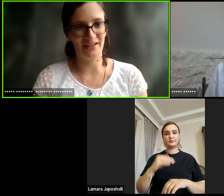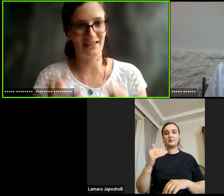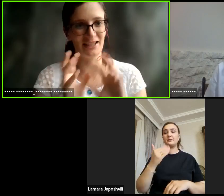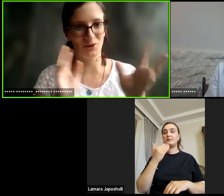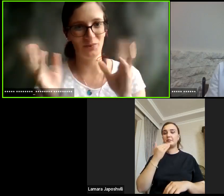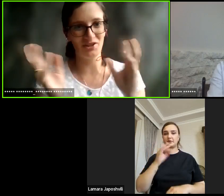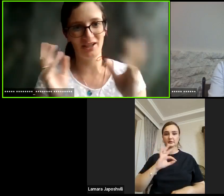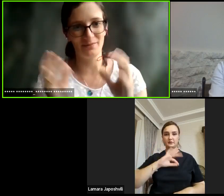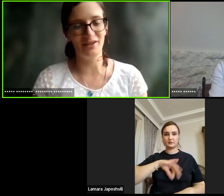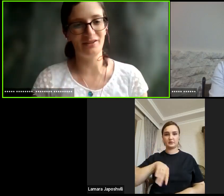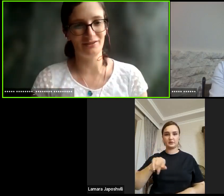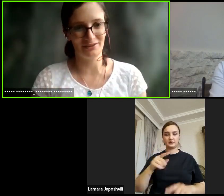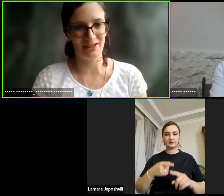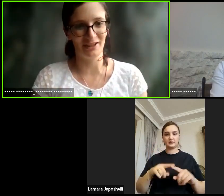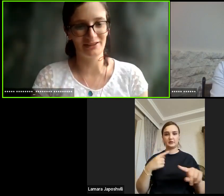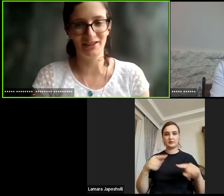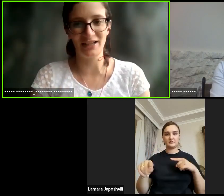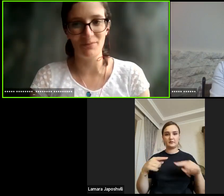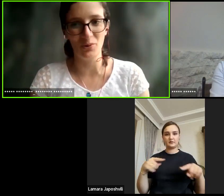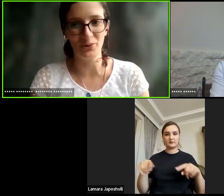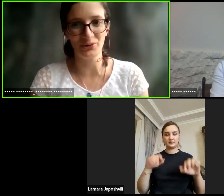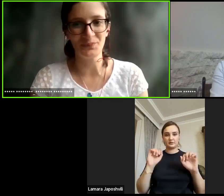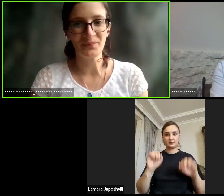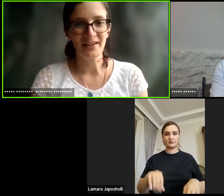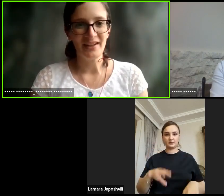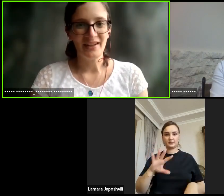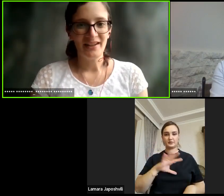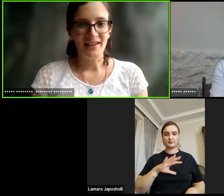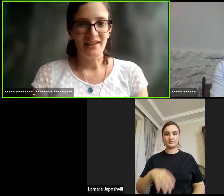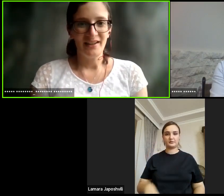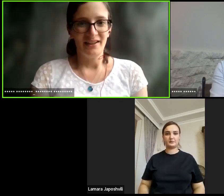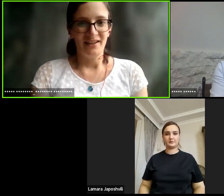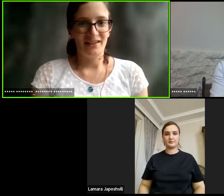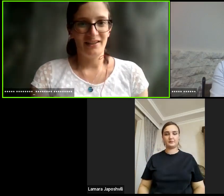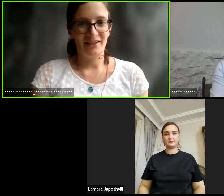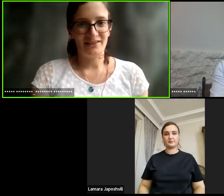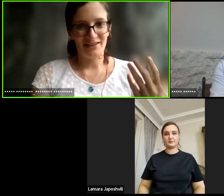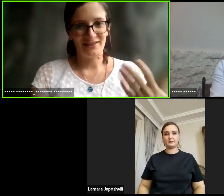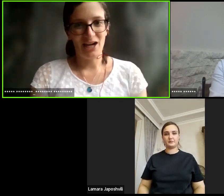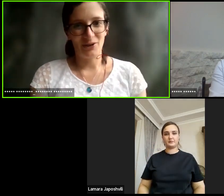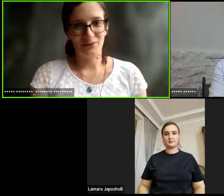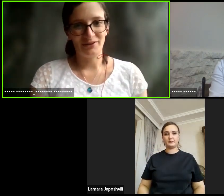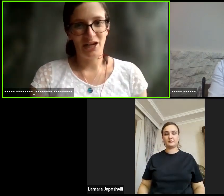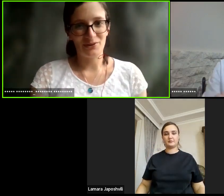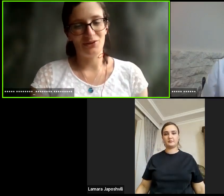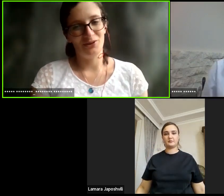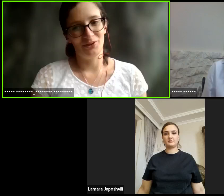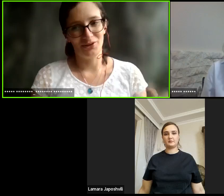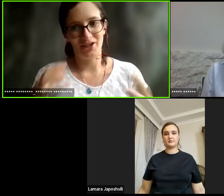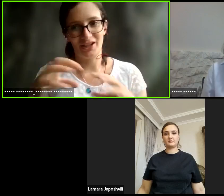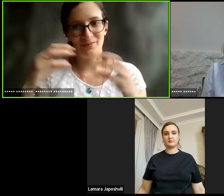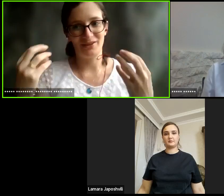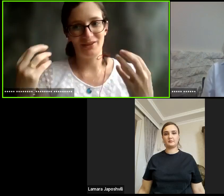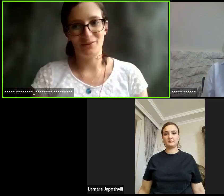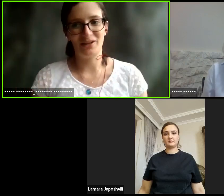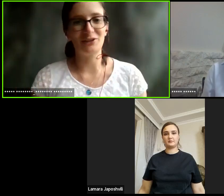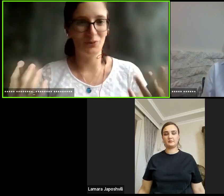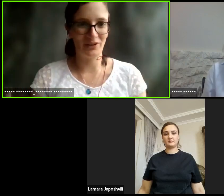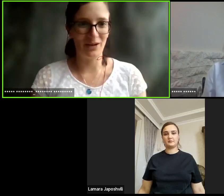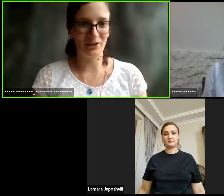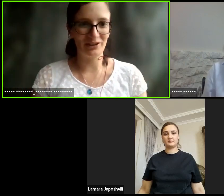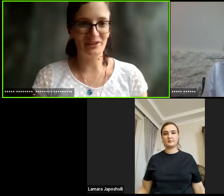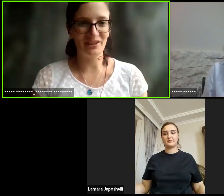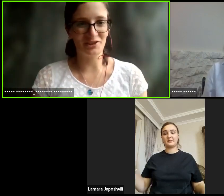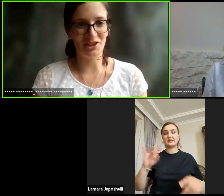გამოსაყენებელი. ეს განსხვავება შეიძლება საფასად გამოვიდეთ. ეს რაც თავს შეეხება, თავი